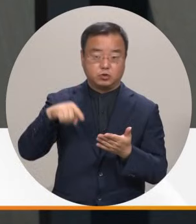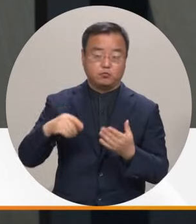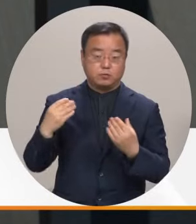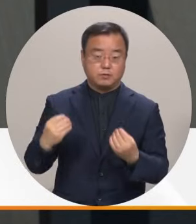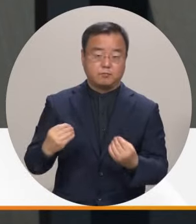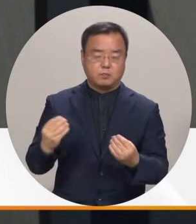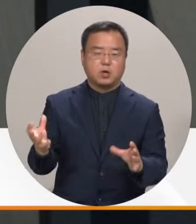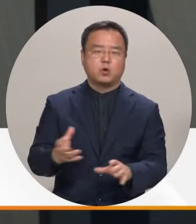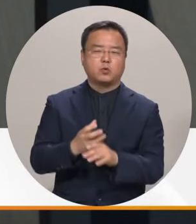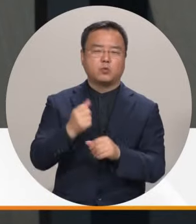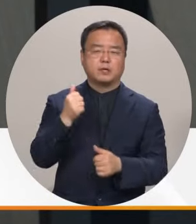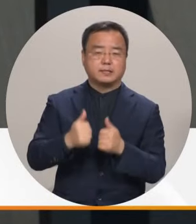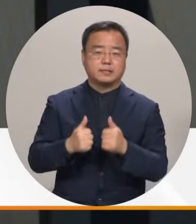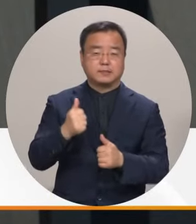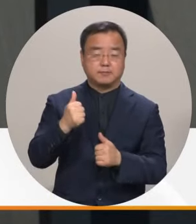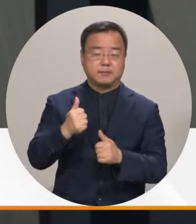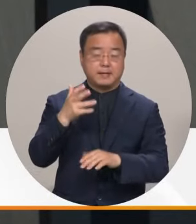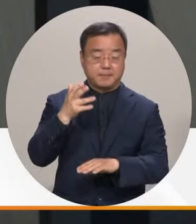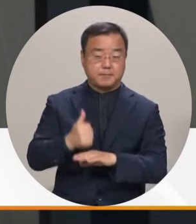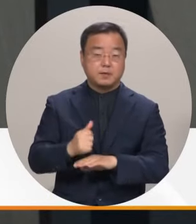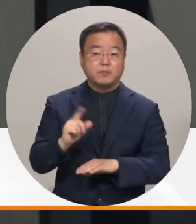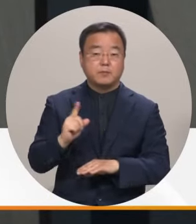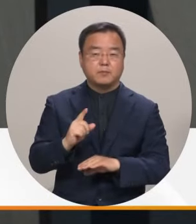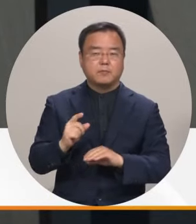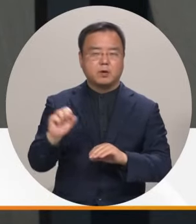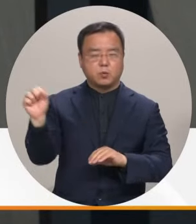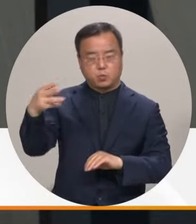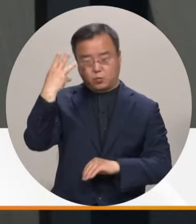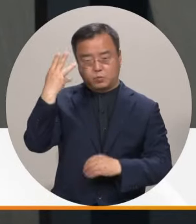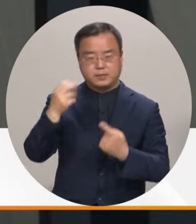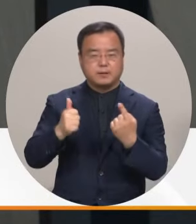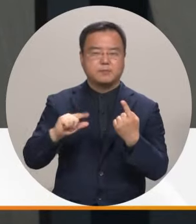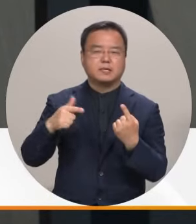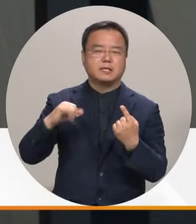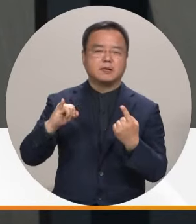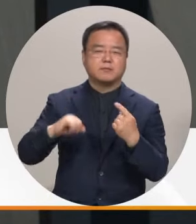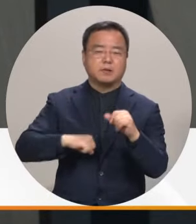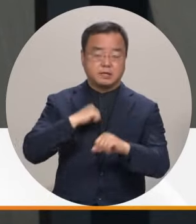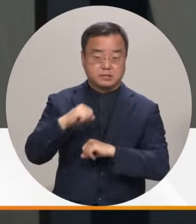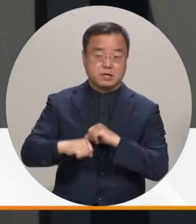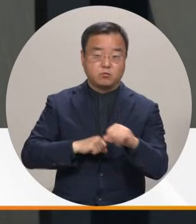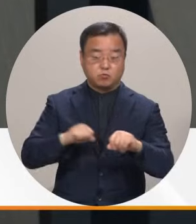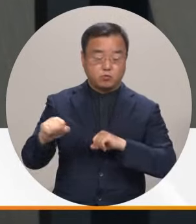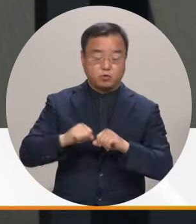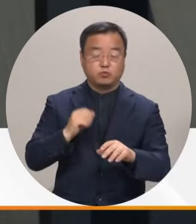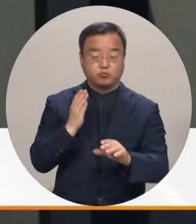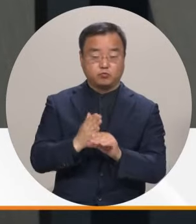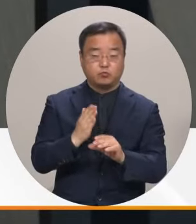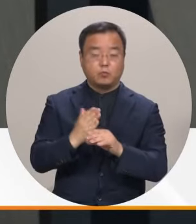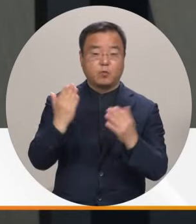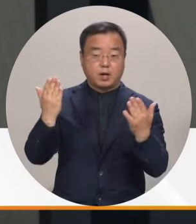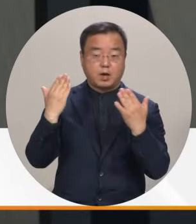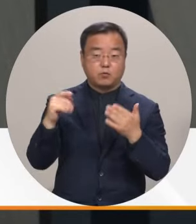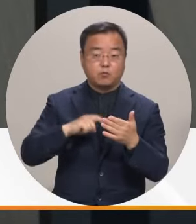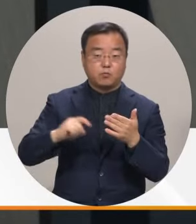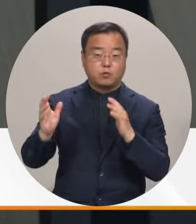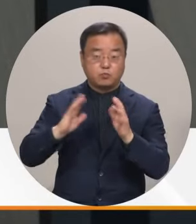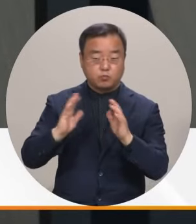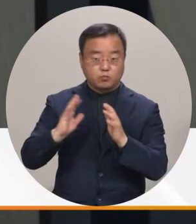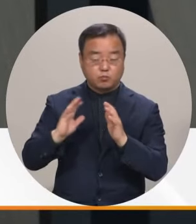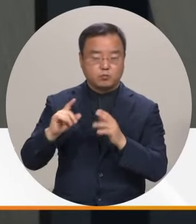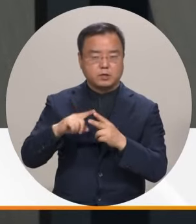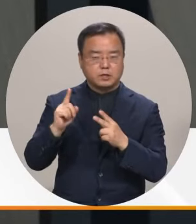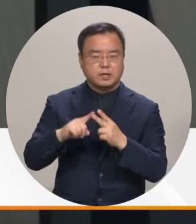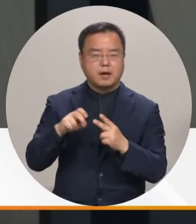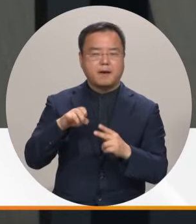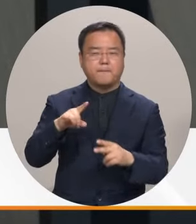종합 전용의 꽃은 3학년 1학 기거 그래서 우리 학생들이 자율 활동으로 학교에서 진행하는 뭐 아카데미도 할 수 있고 또는 맨토